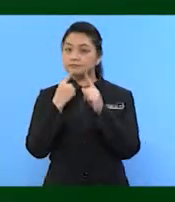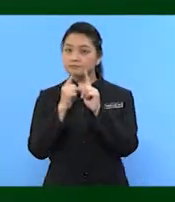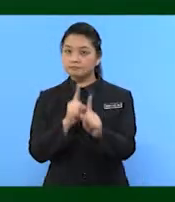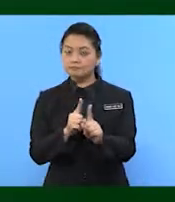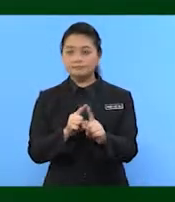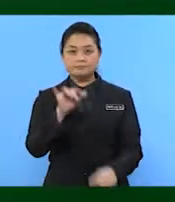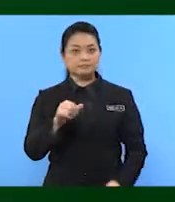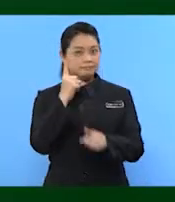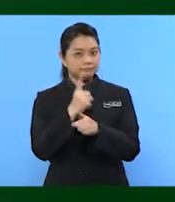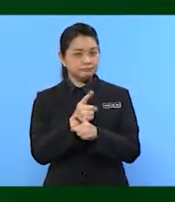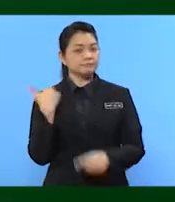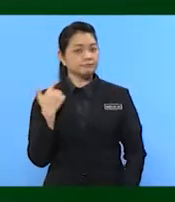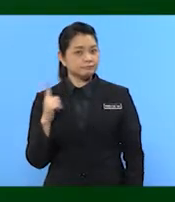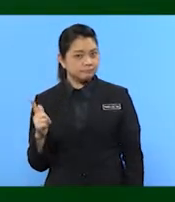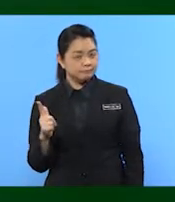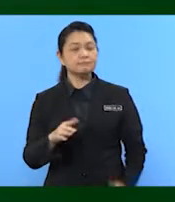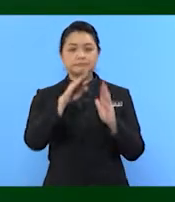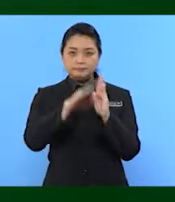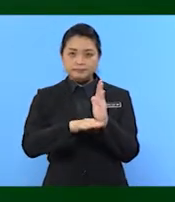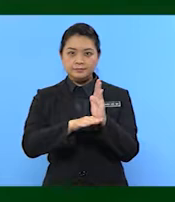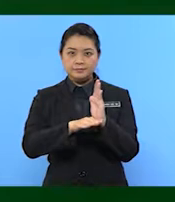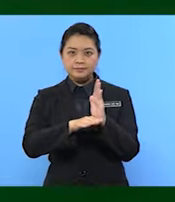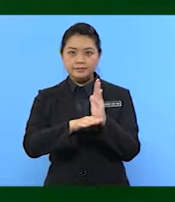Jawapan yang betul ialah berkurang.